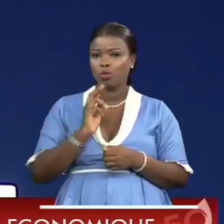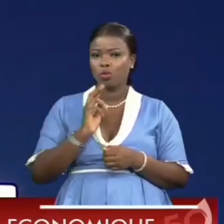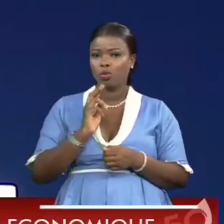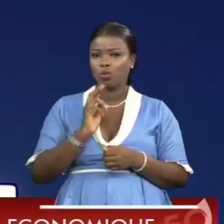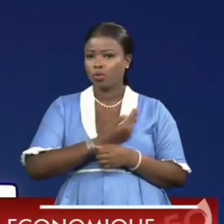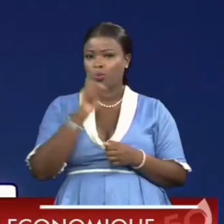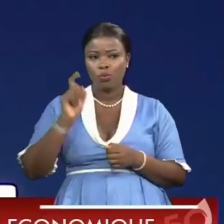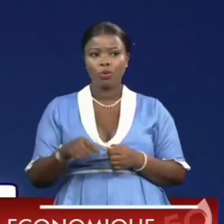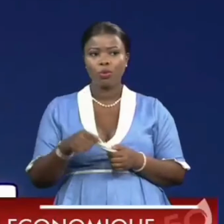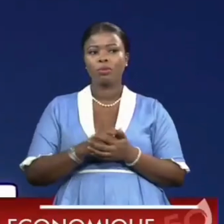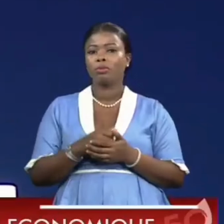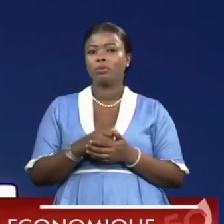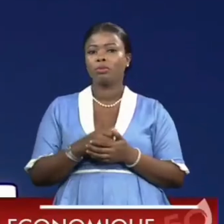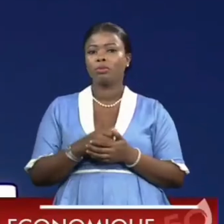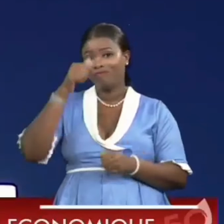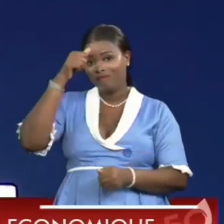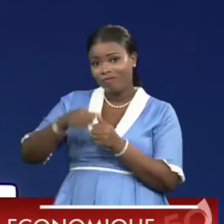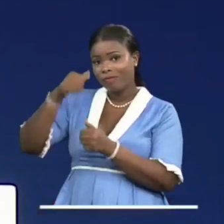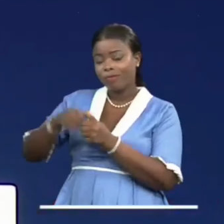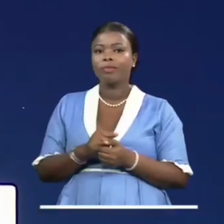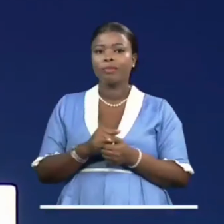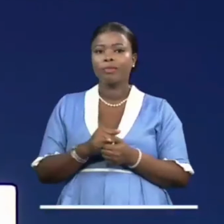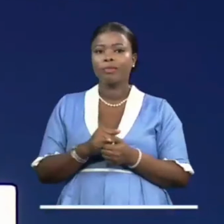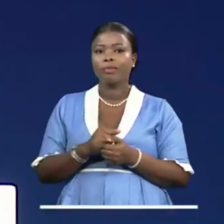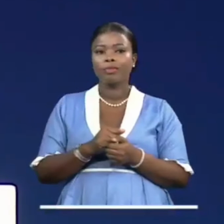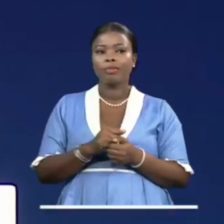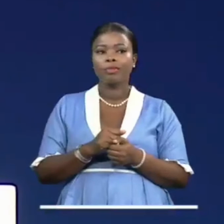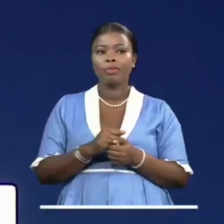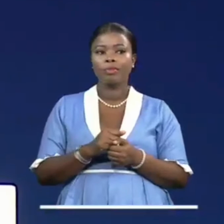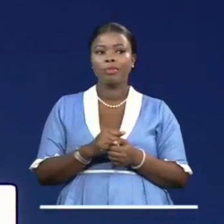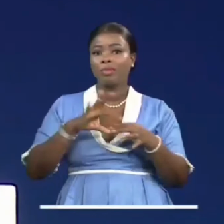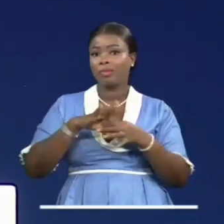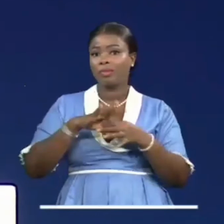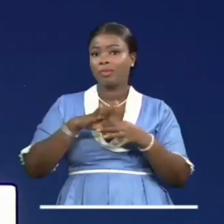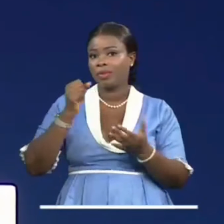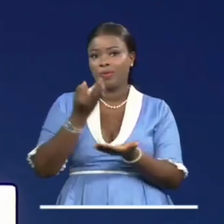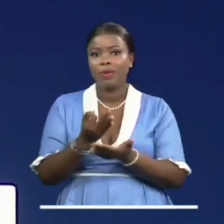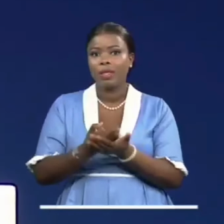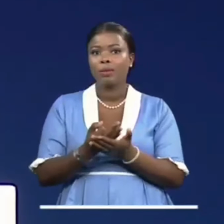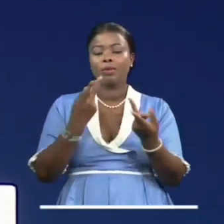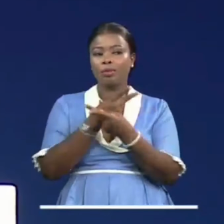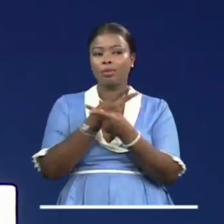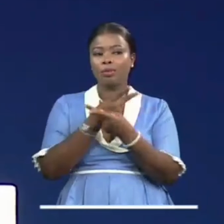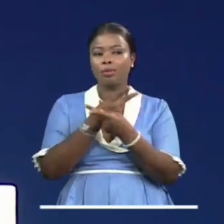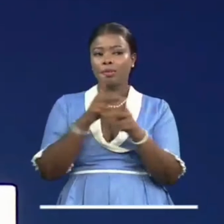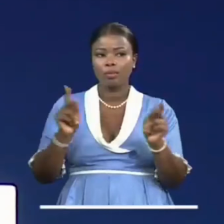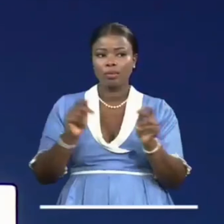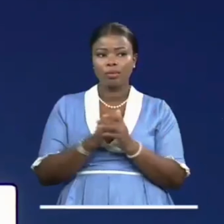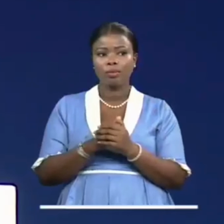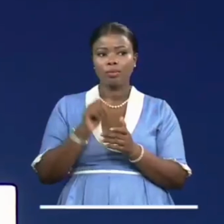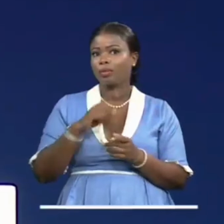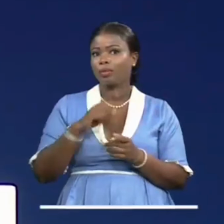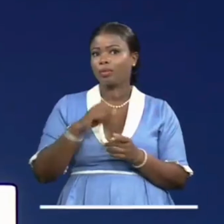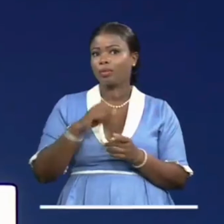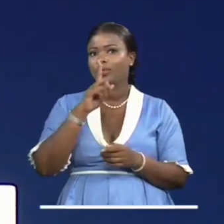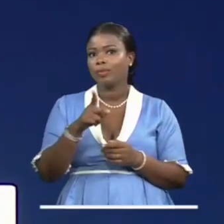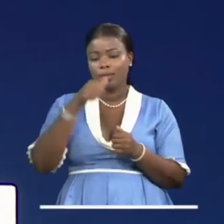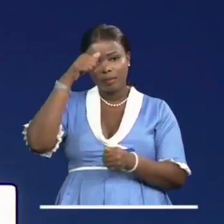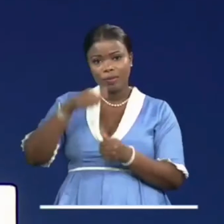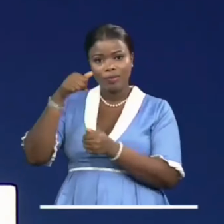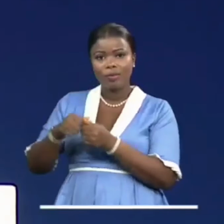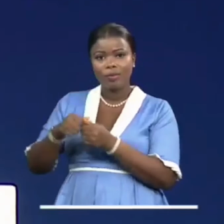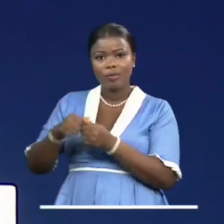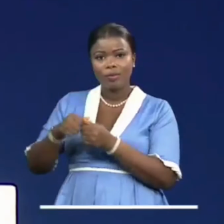maîtrise tous les flux notamment les flux de financement public qui entrent dans le pays doivent être maîtriser il y a fondamentalement